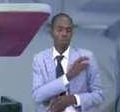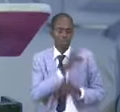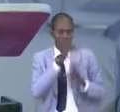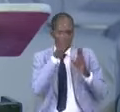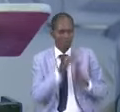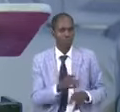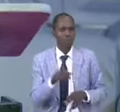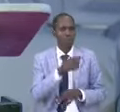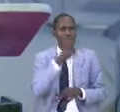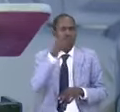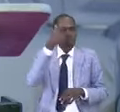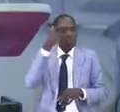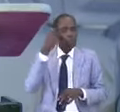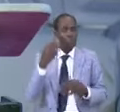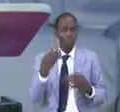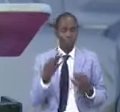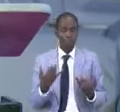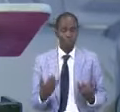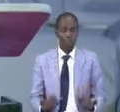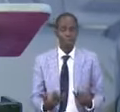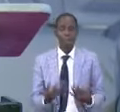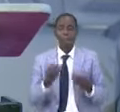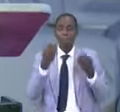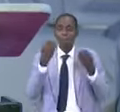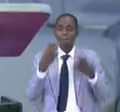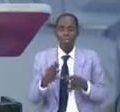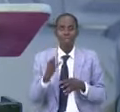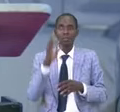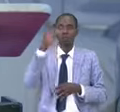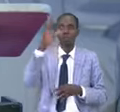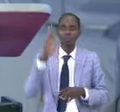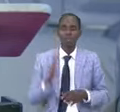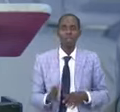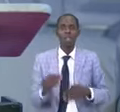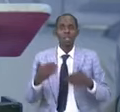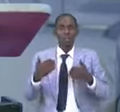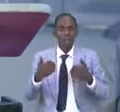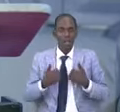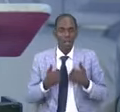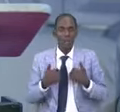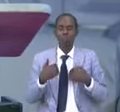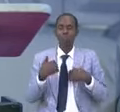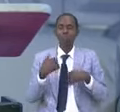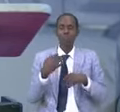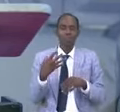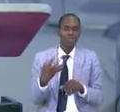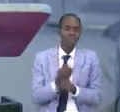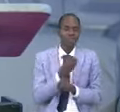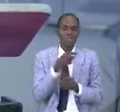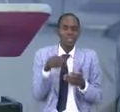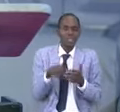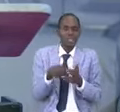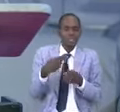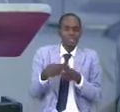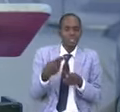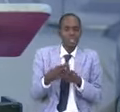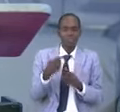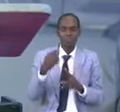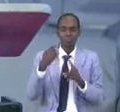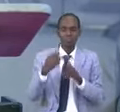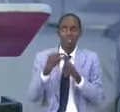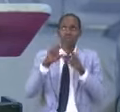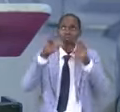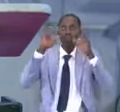Pasteur bon j'étais ce nom ce nom qui doit être exalté et respecter